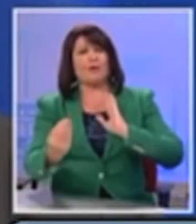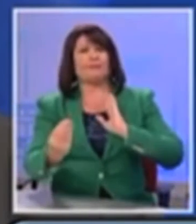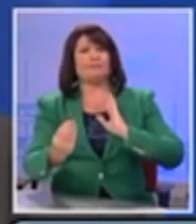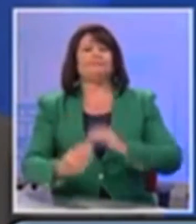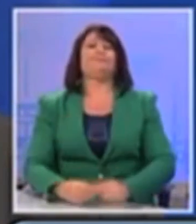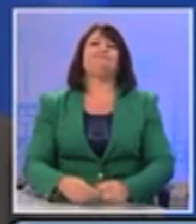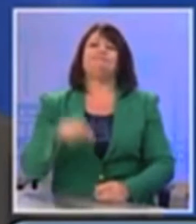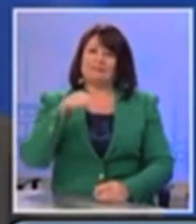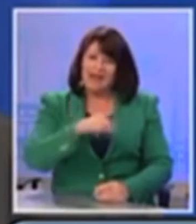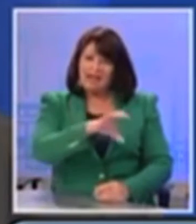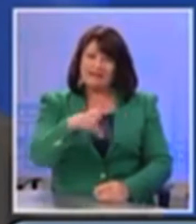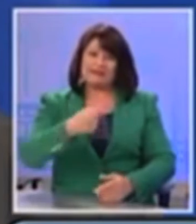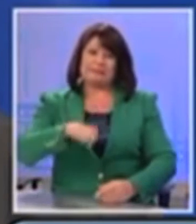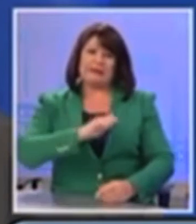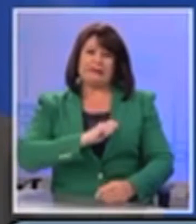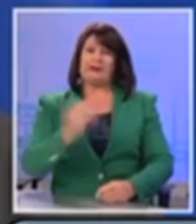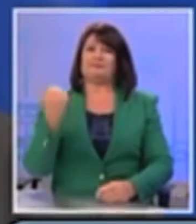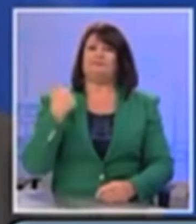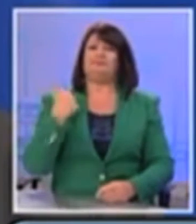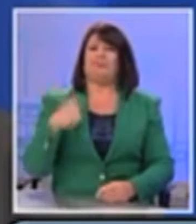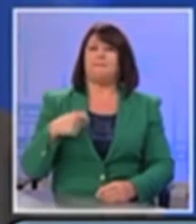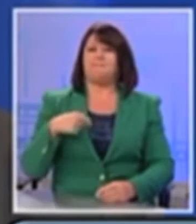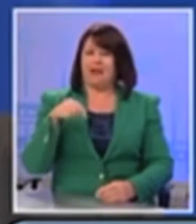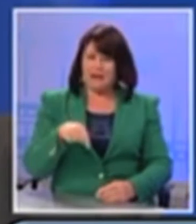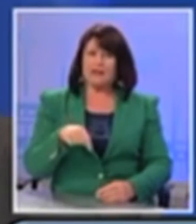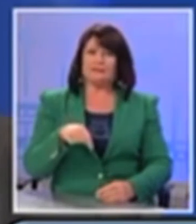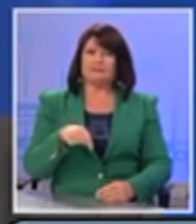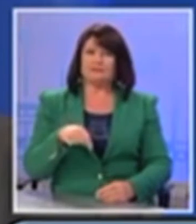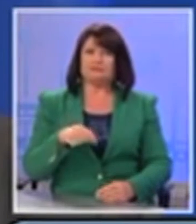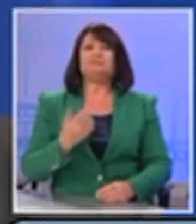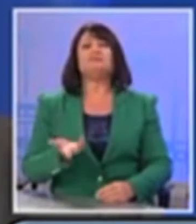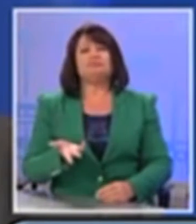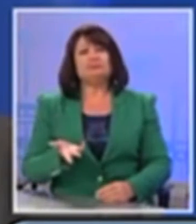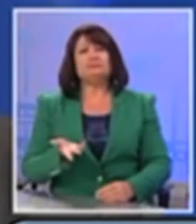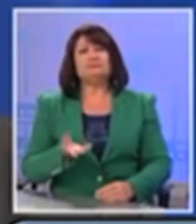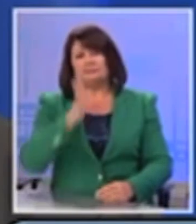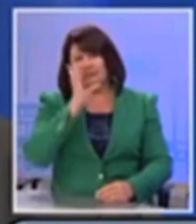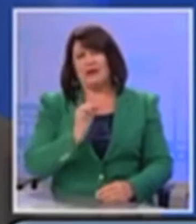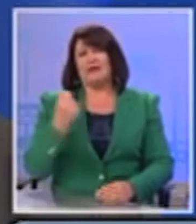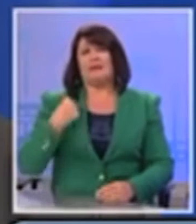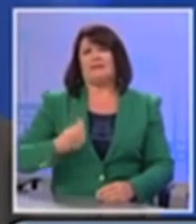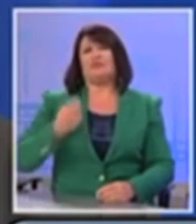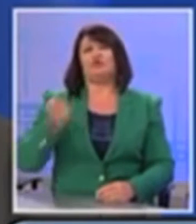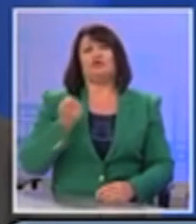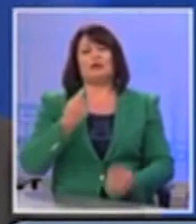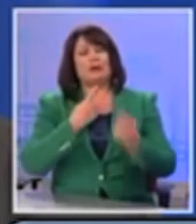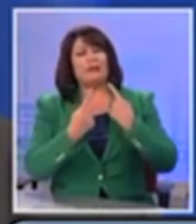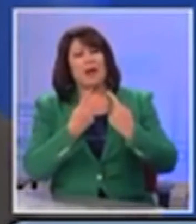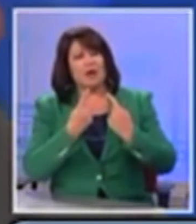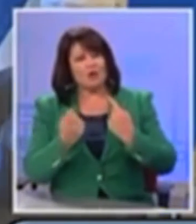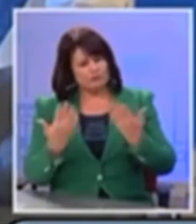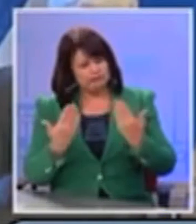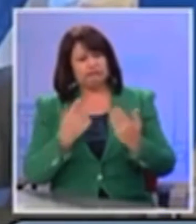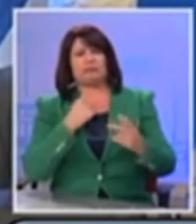invitent les membres de la commission d'audit de la dette grecque à un dialogue afin de les